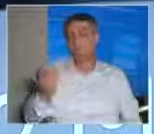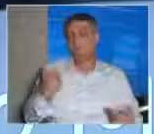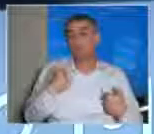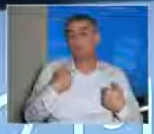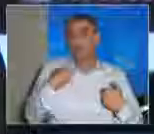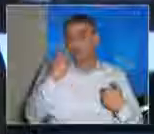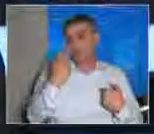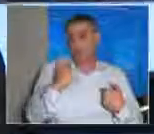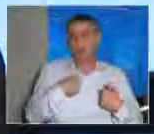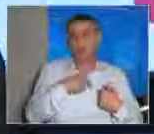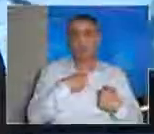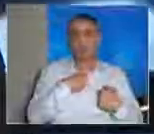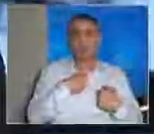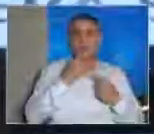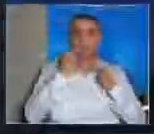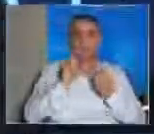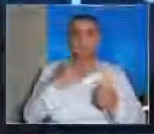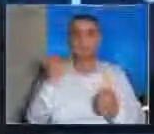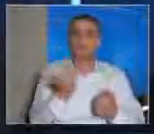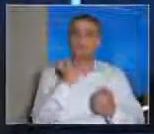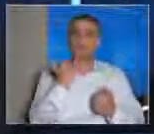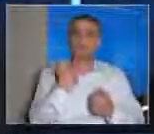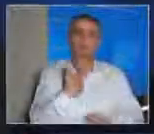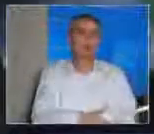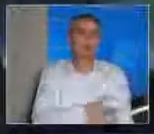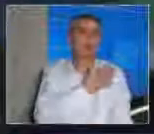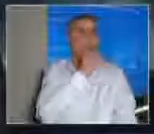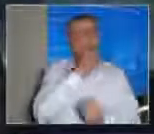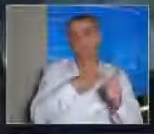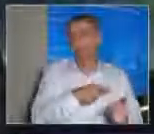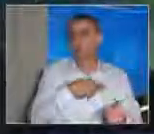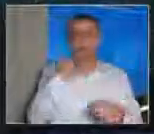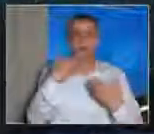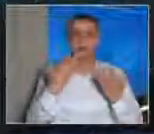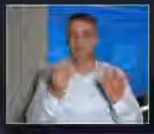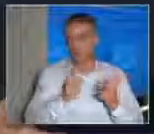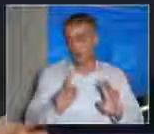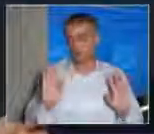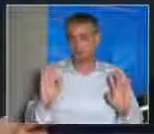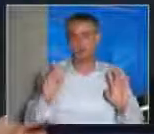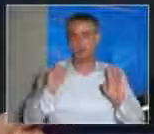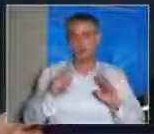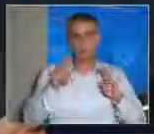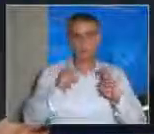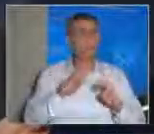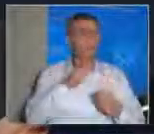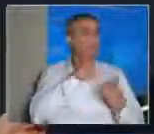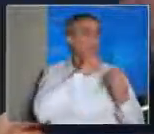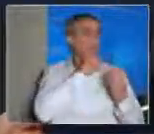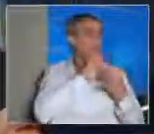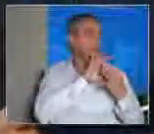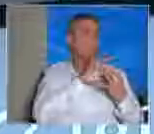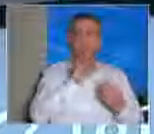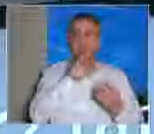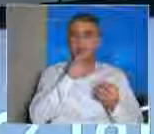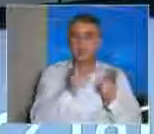נראה שהיום אנחנו כאילו חייבים כל הזמן לרגש את בני נוער ולהיות, לא, צריך לשבת ולדבר אליהם. צריך